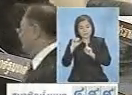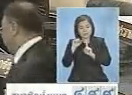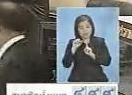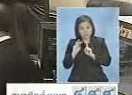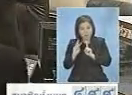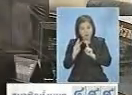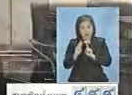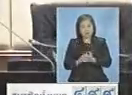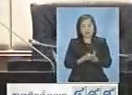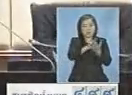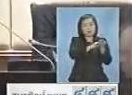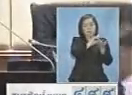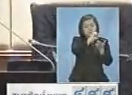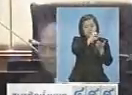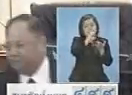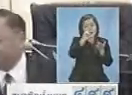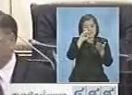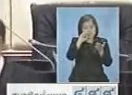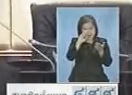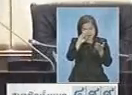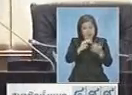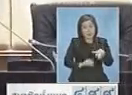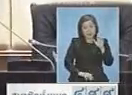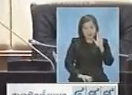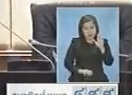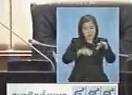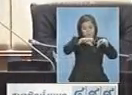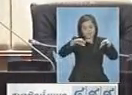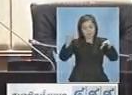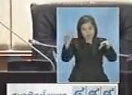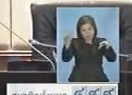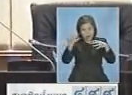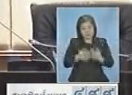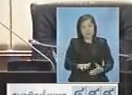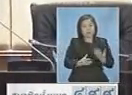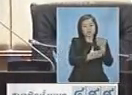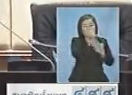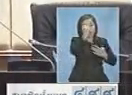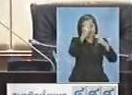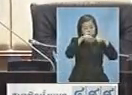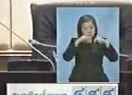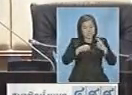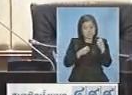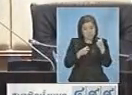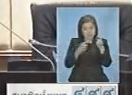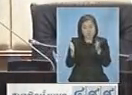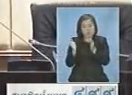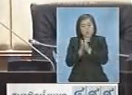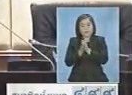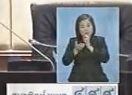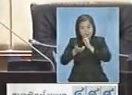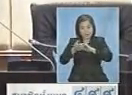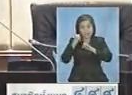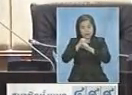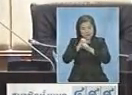าบันและสภาวิจัยต่างๆเนี่ยนะครับแล้วก็ท่านก็บอกว่าเหมือนกับรัฐบาลยิ่งลักษณ์ไม่รู้ว่